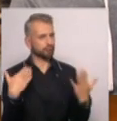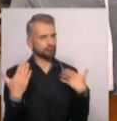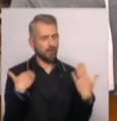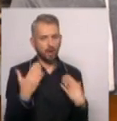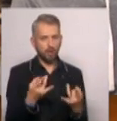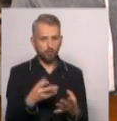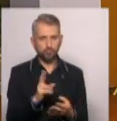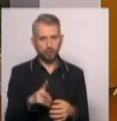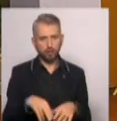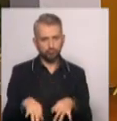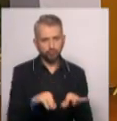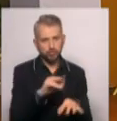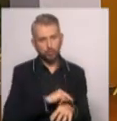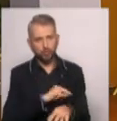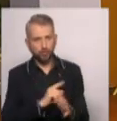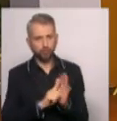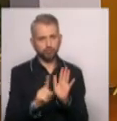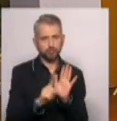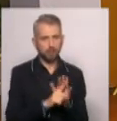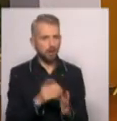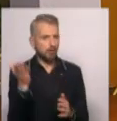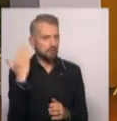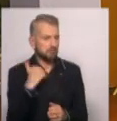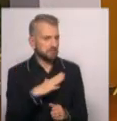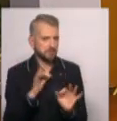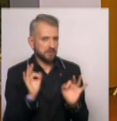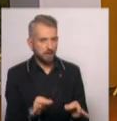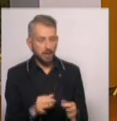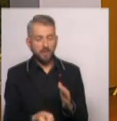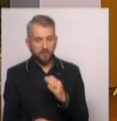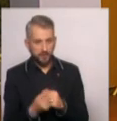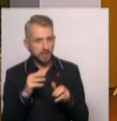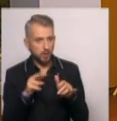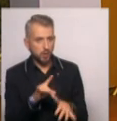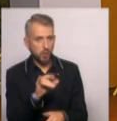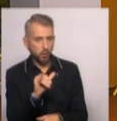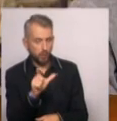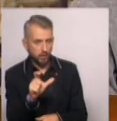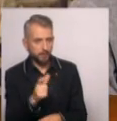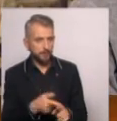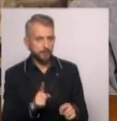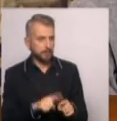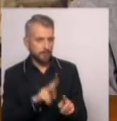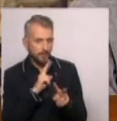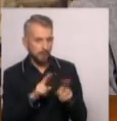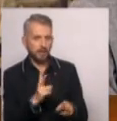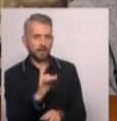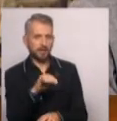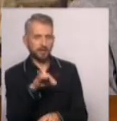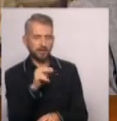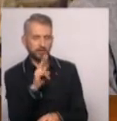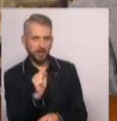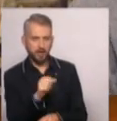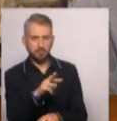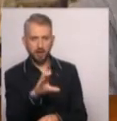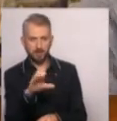транспортним, не було. І тоді знову ж таки виник рух, і вони, це дуже подібно до критичної маси, от існує така